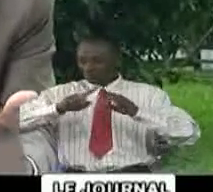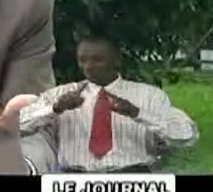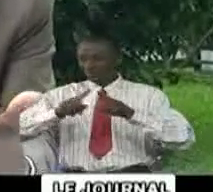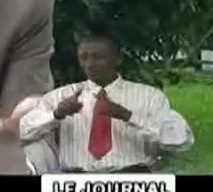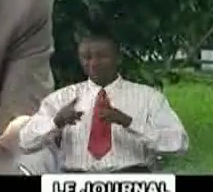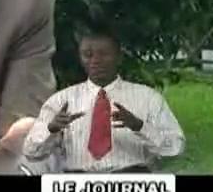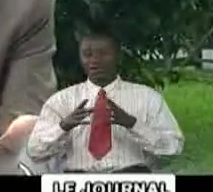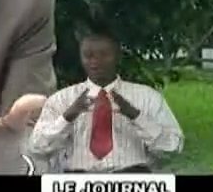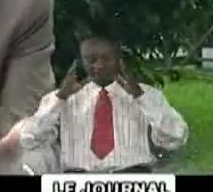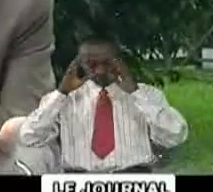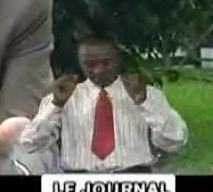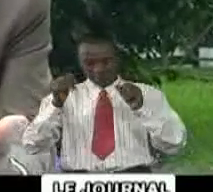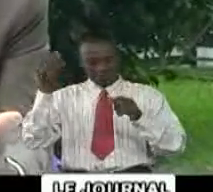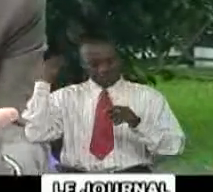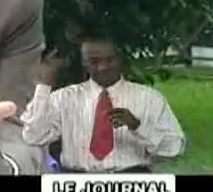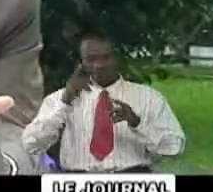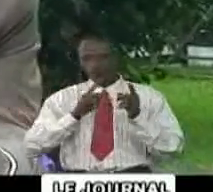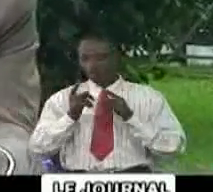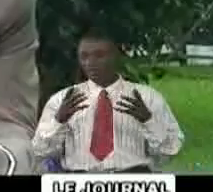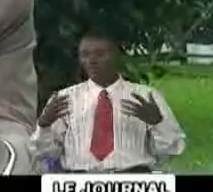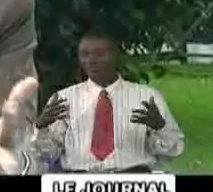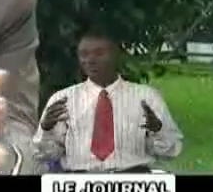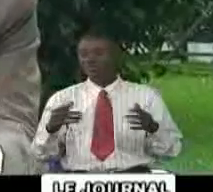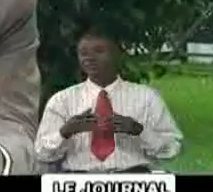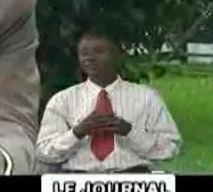porte levée des suspensions de